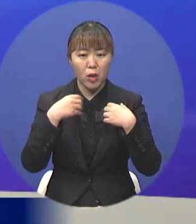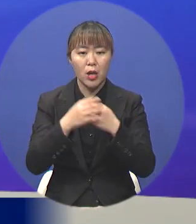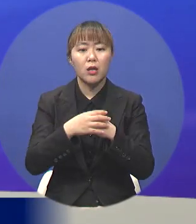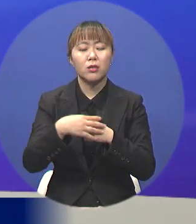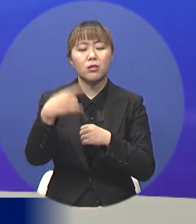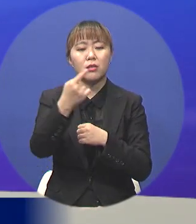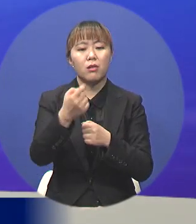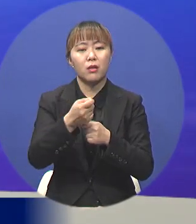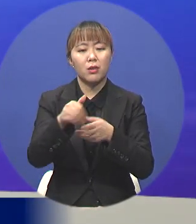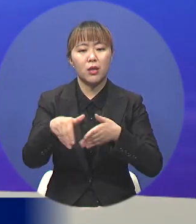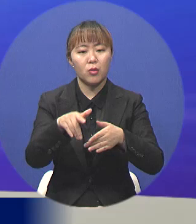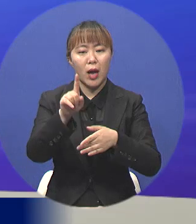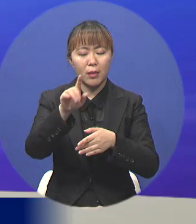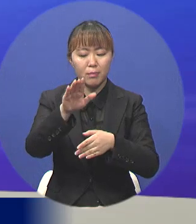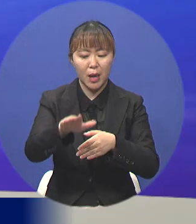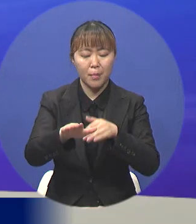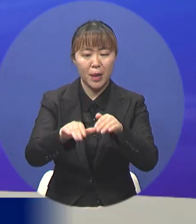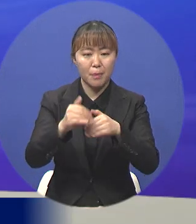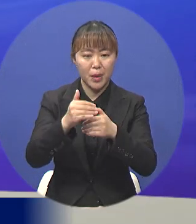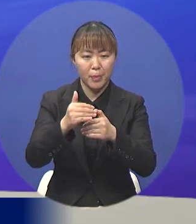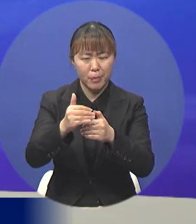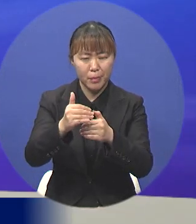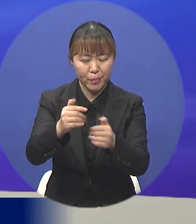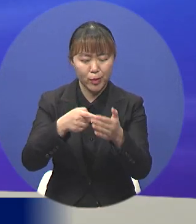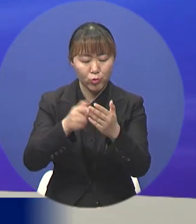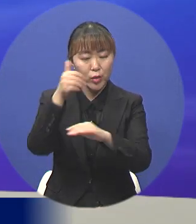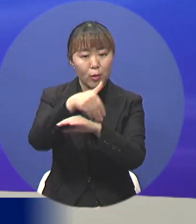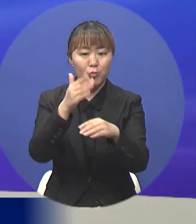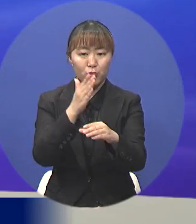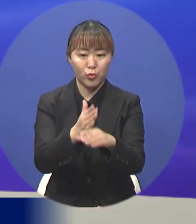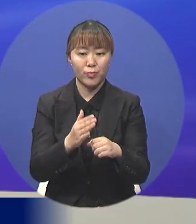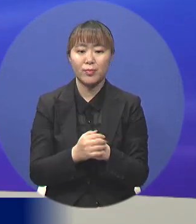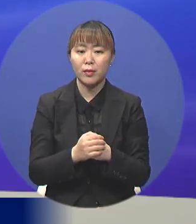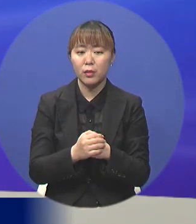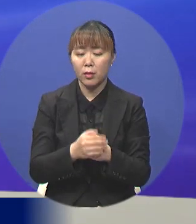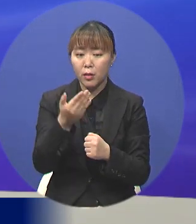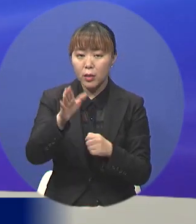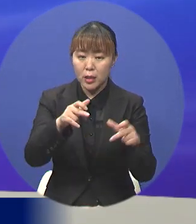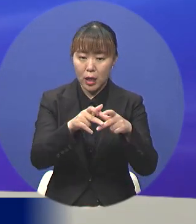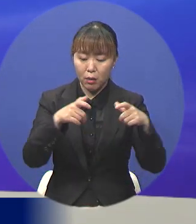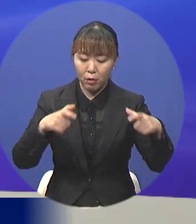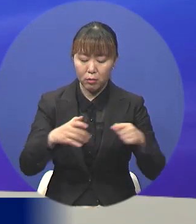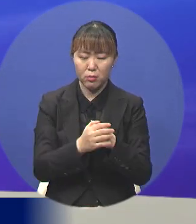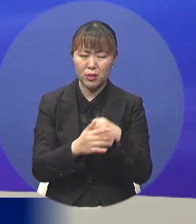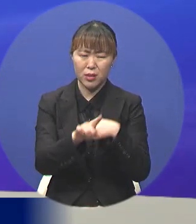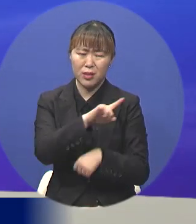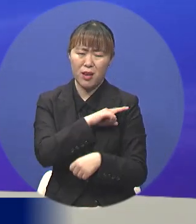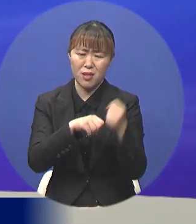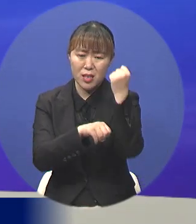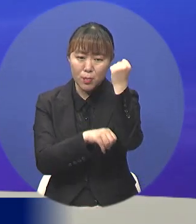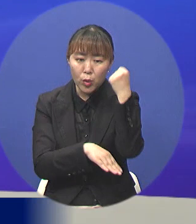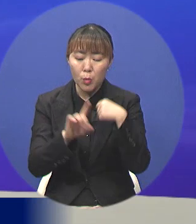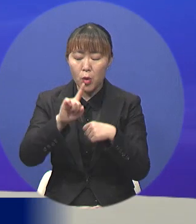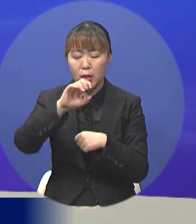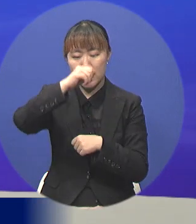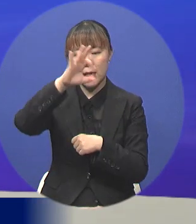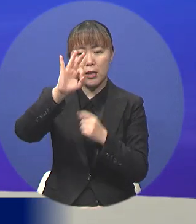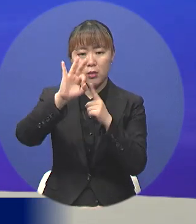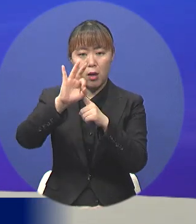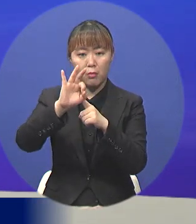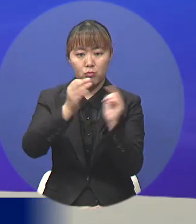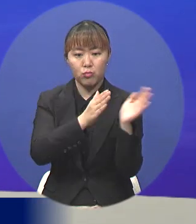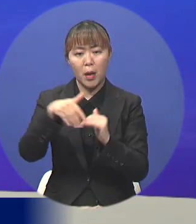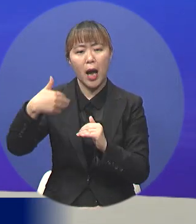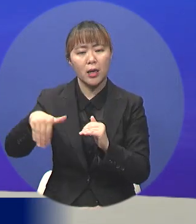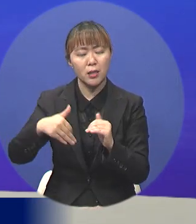걸음씩이다 라는 자세로 단계적 추진을 계획하고 있습니다. 하지만 장애계는 가장 기본이 되는 예산 수립조차 되지